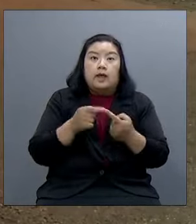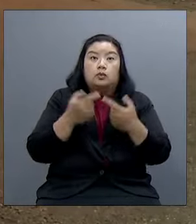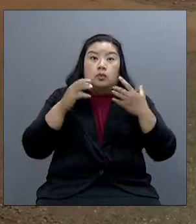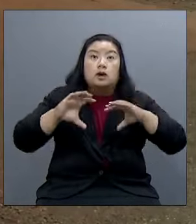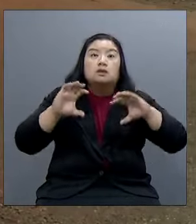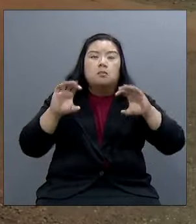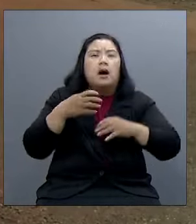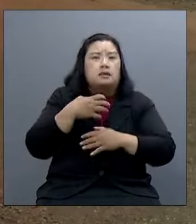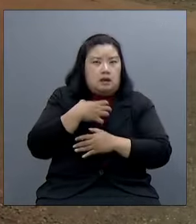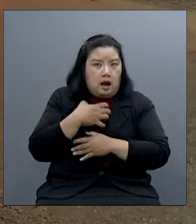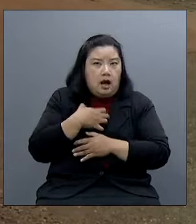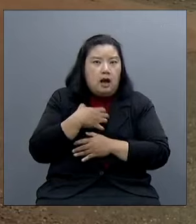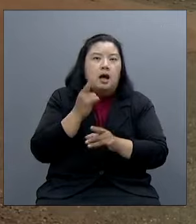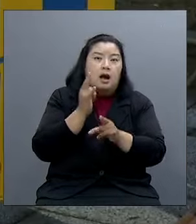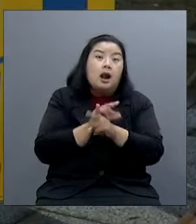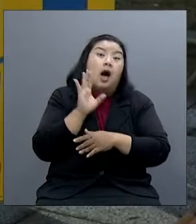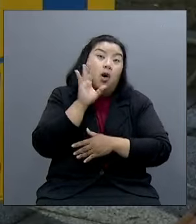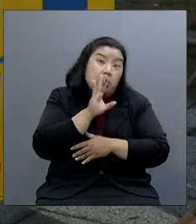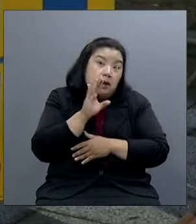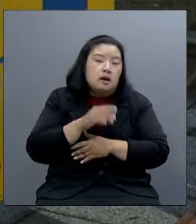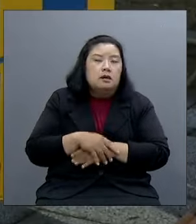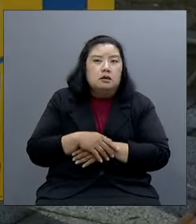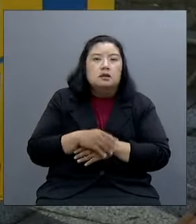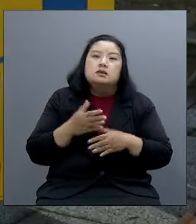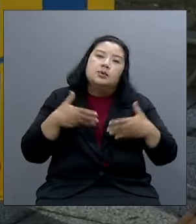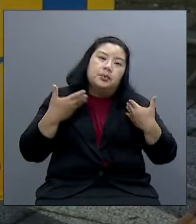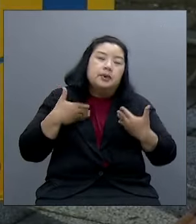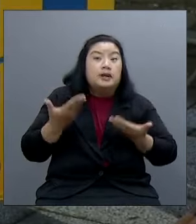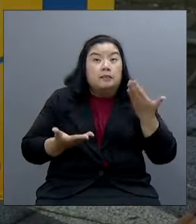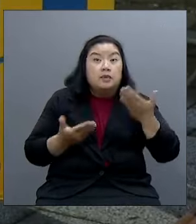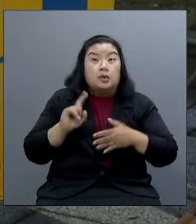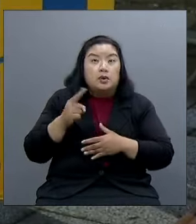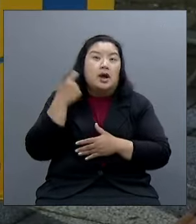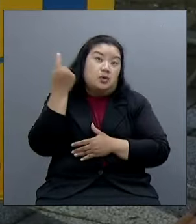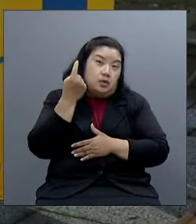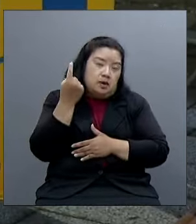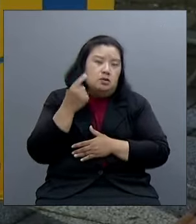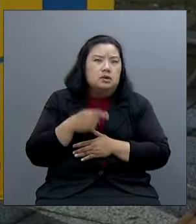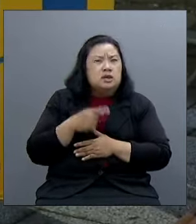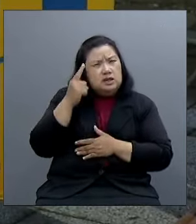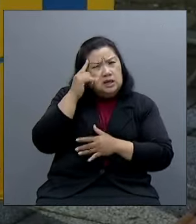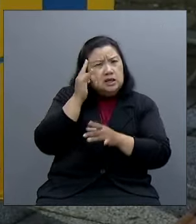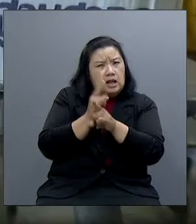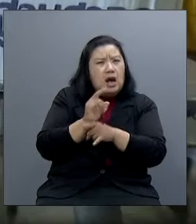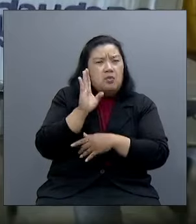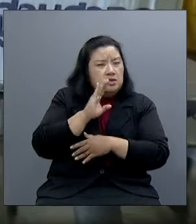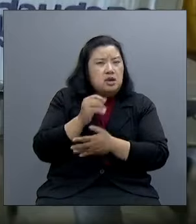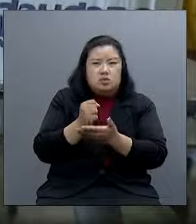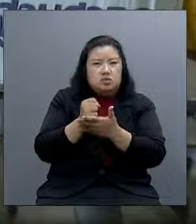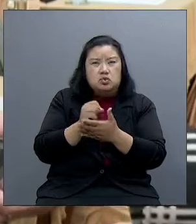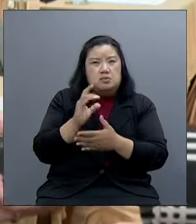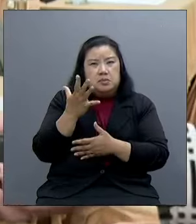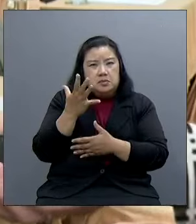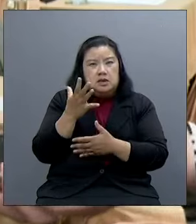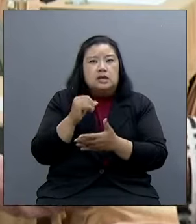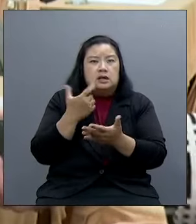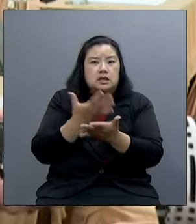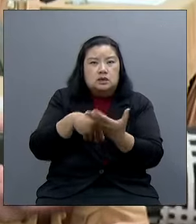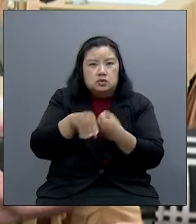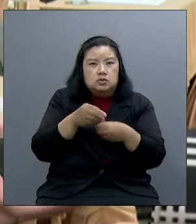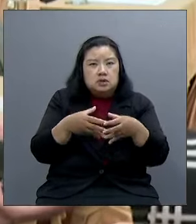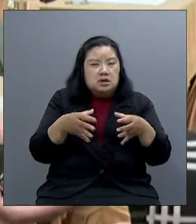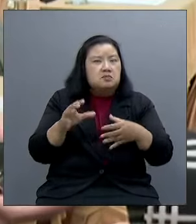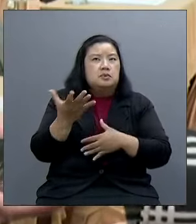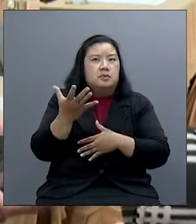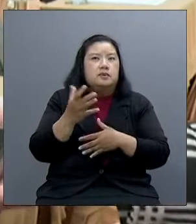การใช้เครื่องดื่มแอลกอฮอล์ส่งเสริมการท่องเที่ยวก็มองว่าสุราค่ะไม่น่าจะกระตุ้นการท่องเที่ยวได ้ผมไม่คิด